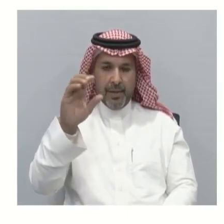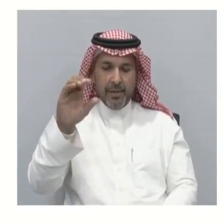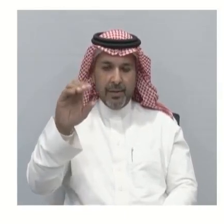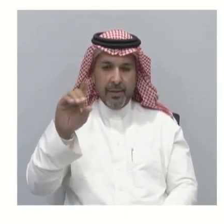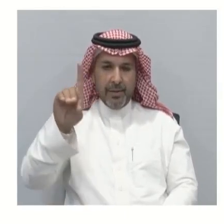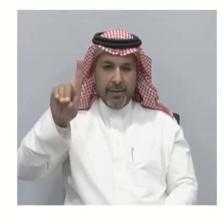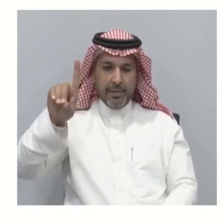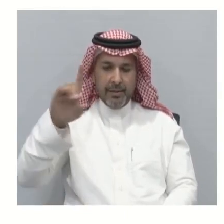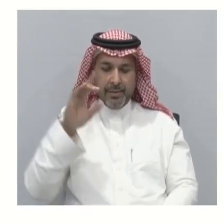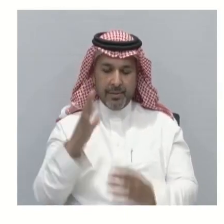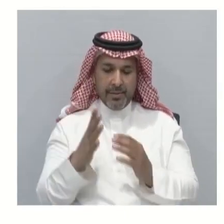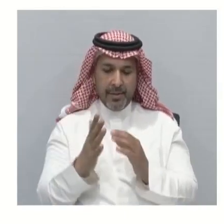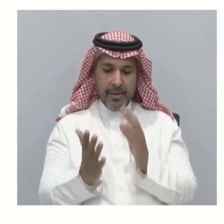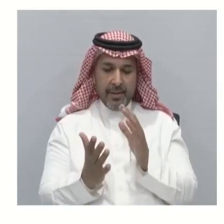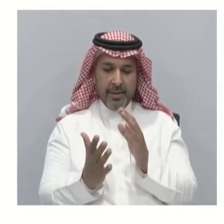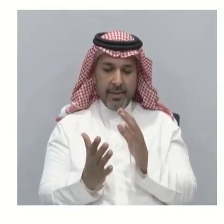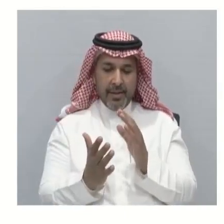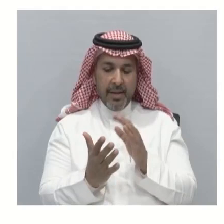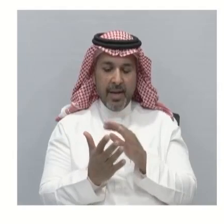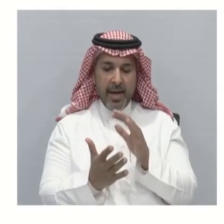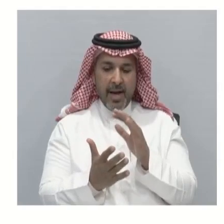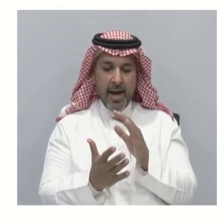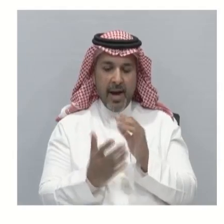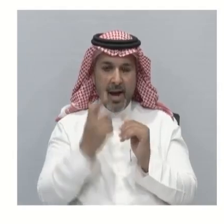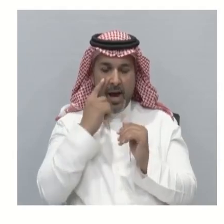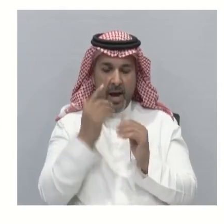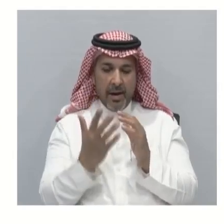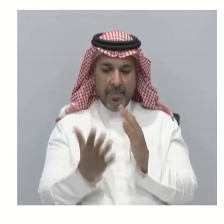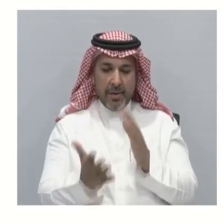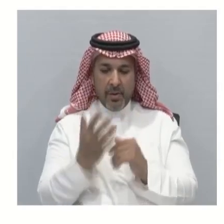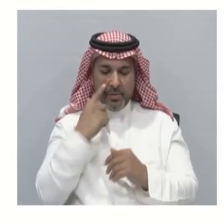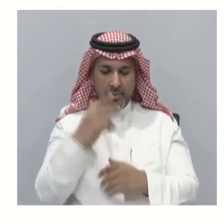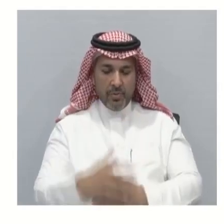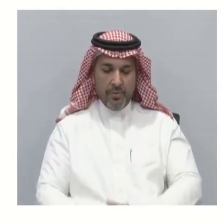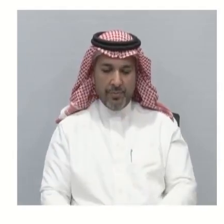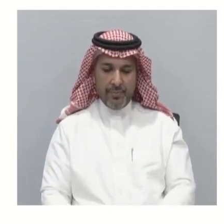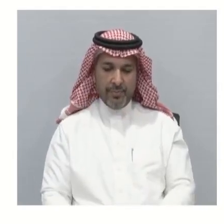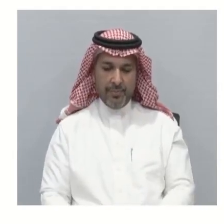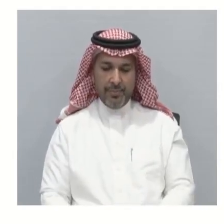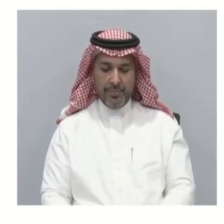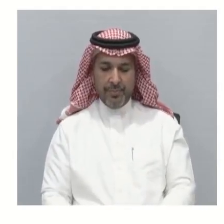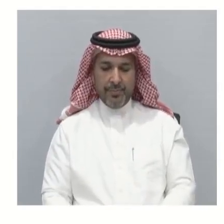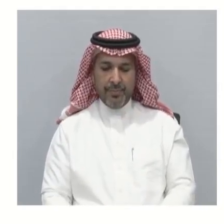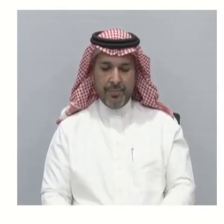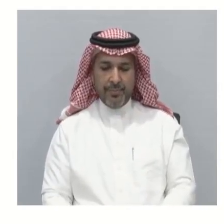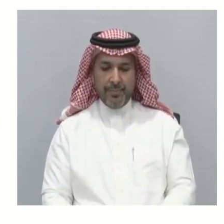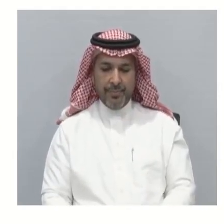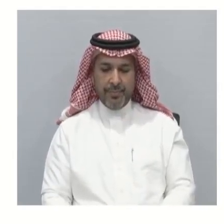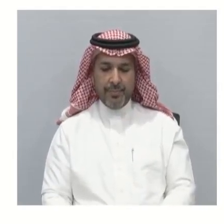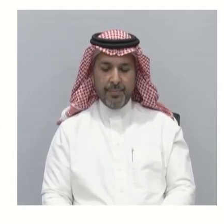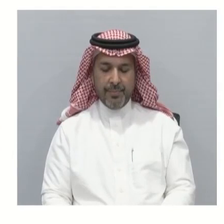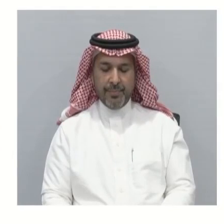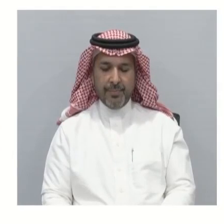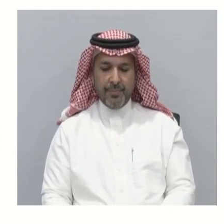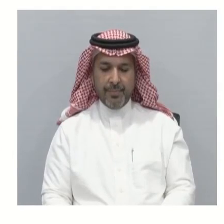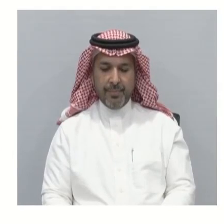طبعا دعونا نحدد وين الزاويه اي بي دي وذكرنا احنا لما اجي احدد الزاويه دائما الزاويه المطلوبه هي الراس حقها